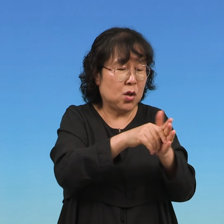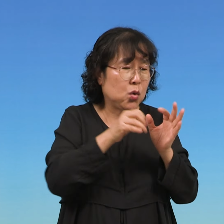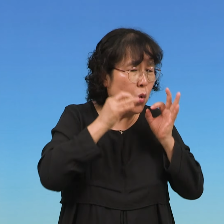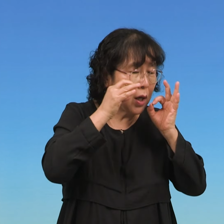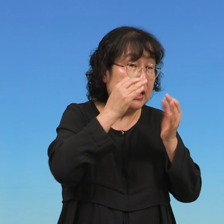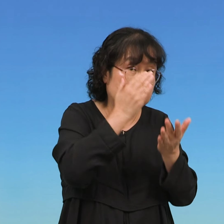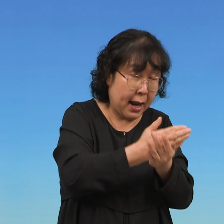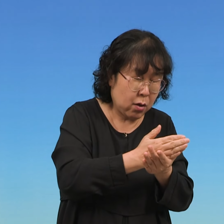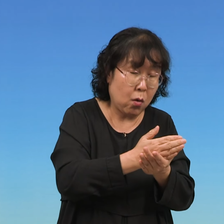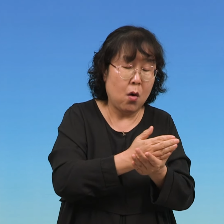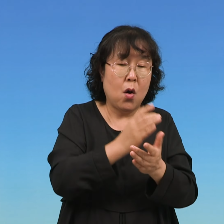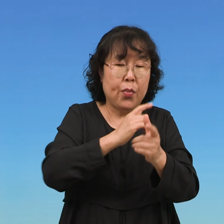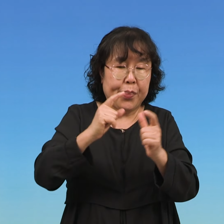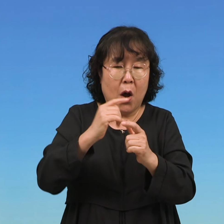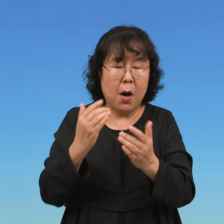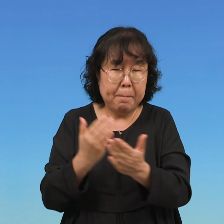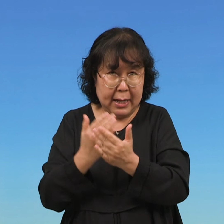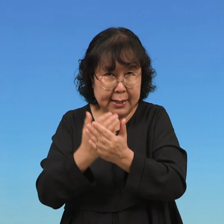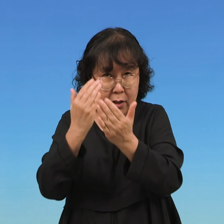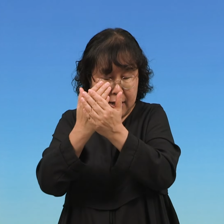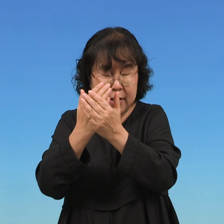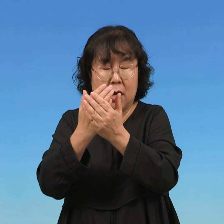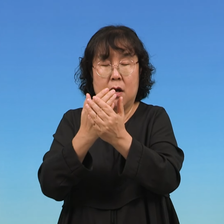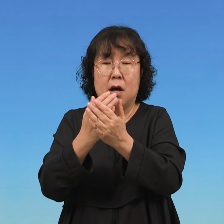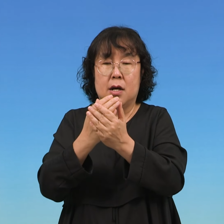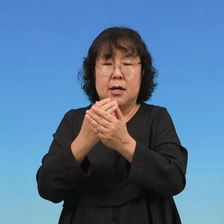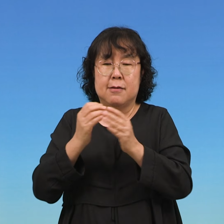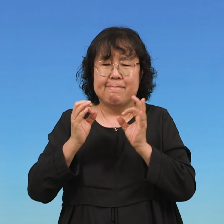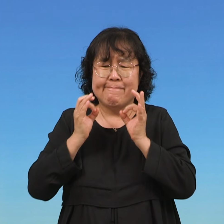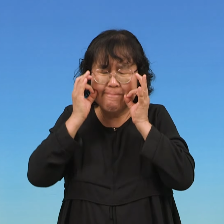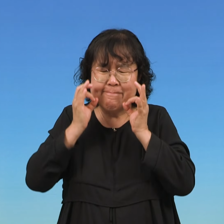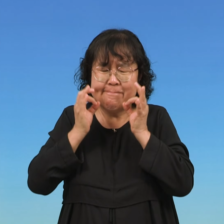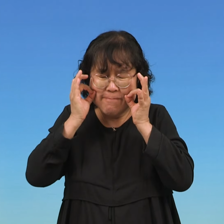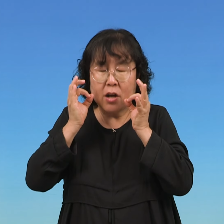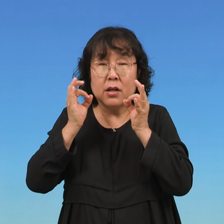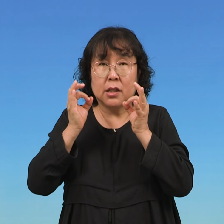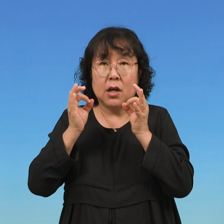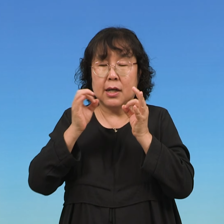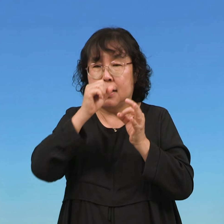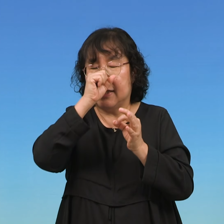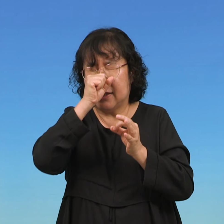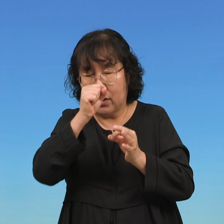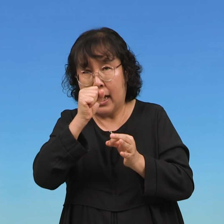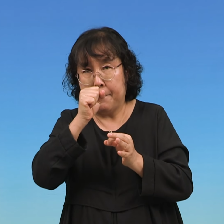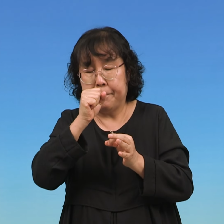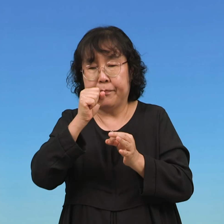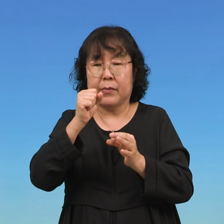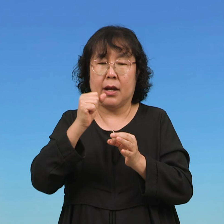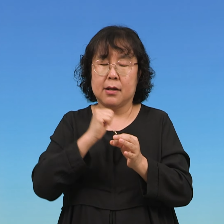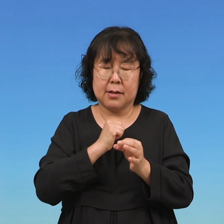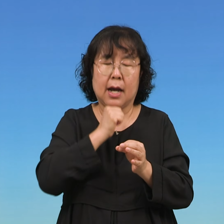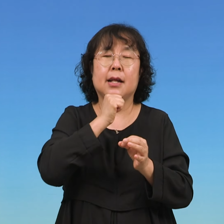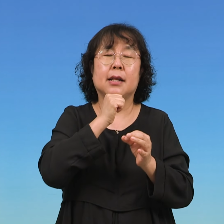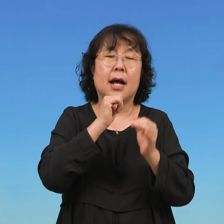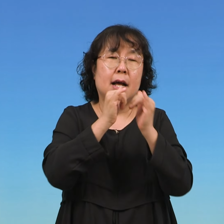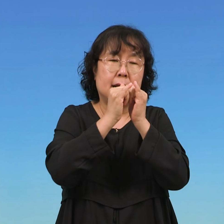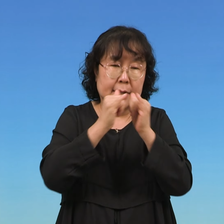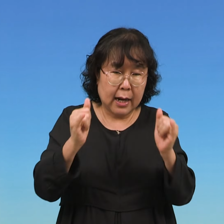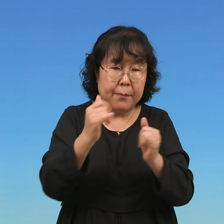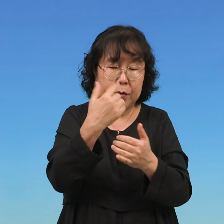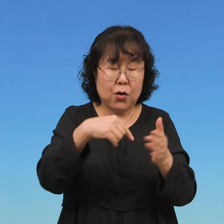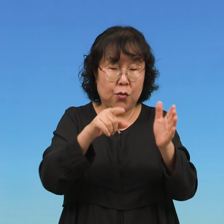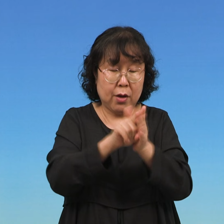나아가서 적극적인 선한 양선 연약한 이웃들을 돌보는 일 그들을 위해 베푸는 일 이런